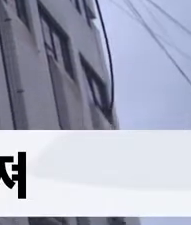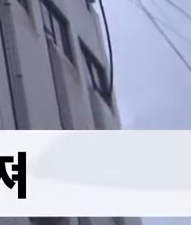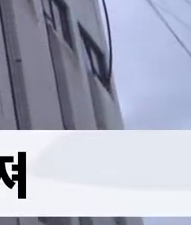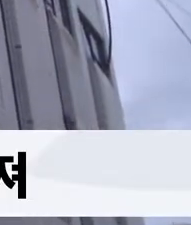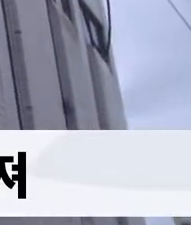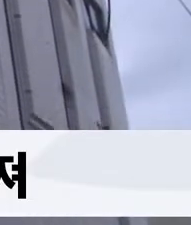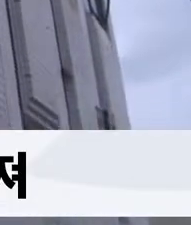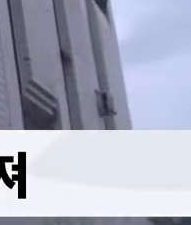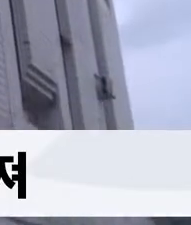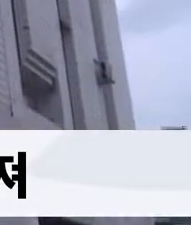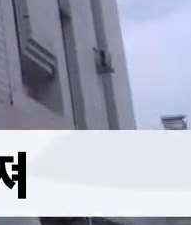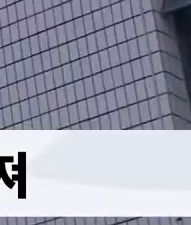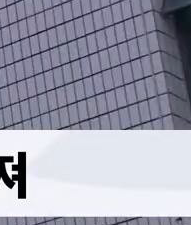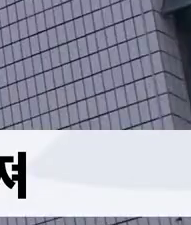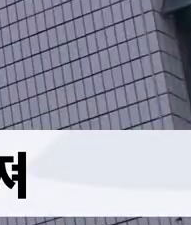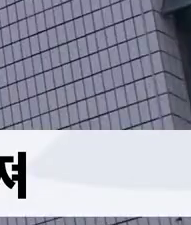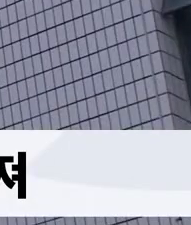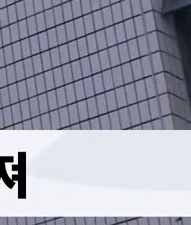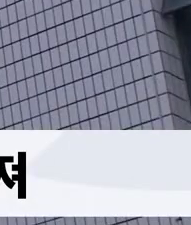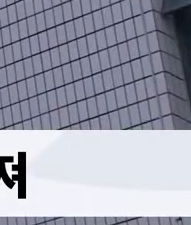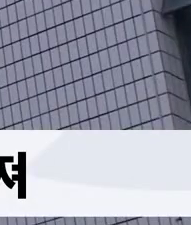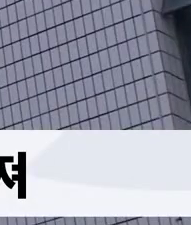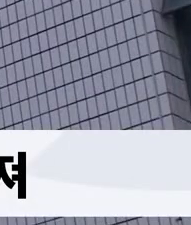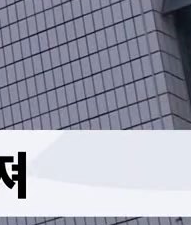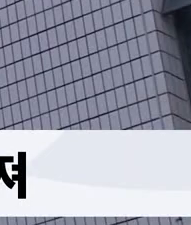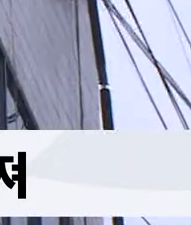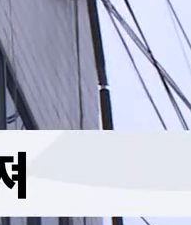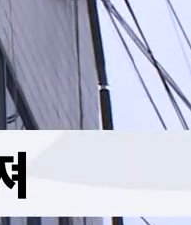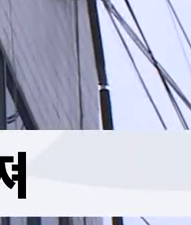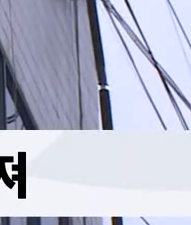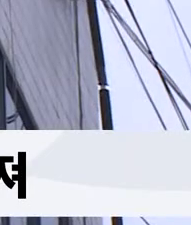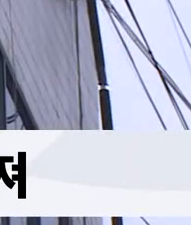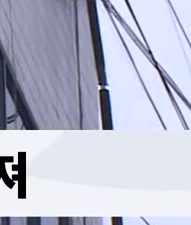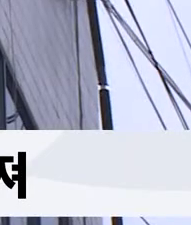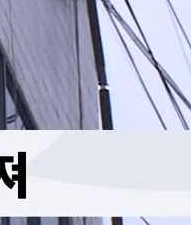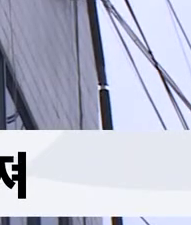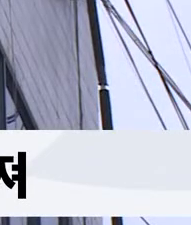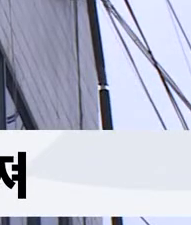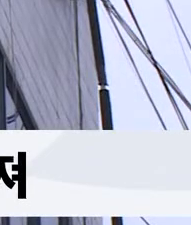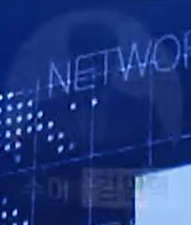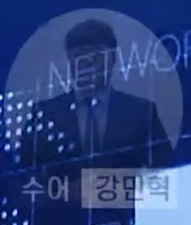코로나19로 지역 경제가 어려움을 겪는 가운데 착한 임대인 운동이 민간으로 확산되고 있습니다.